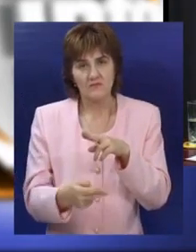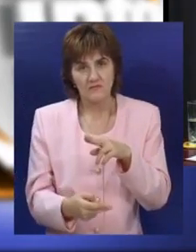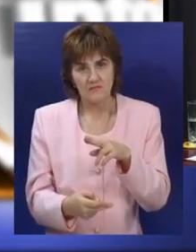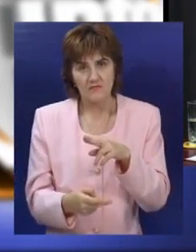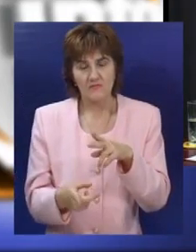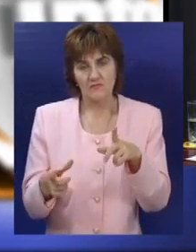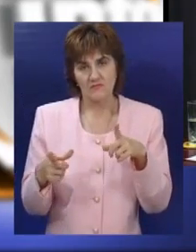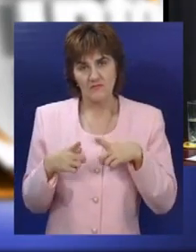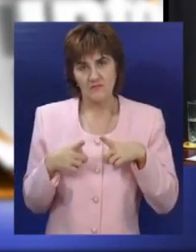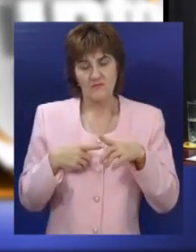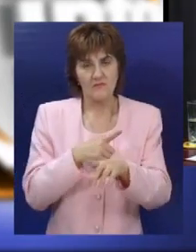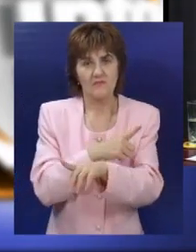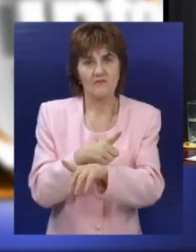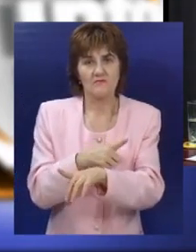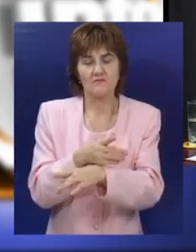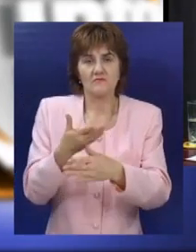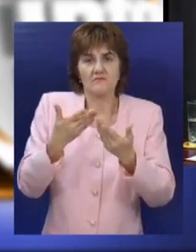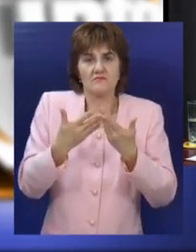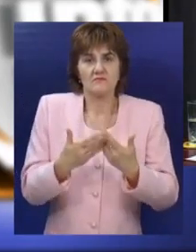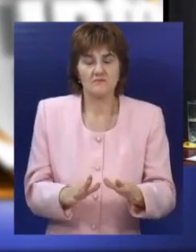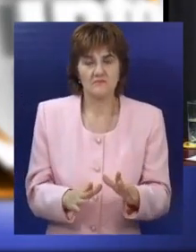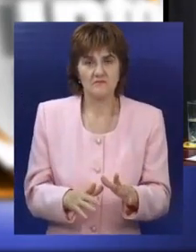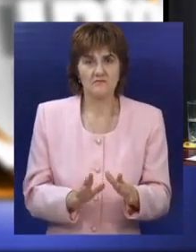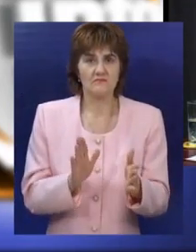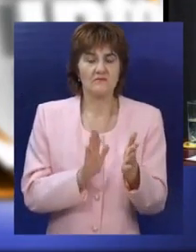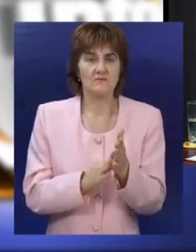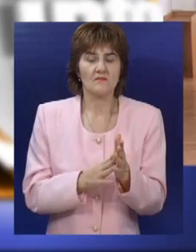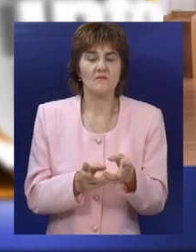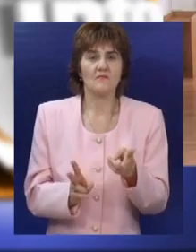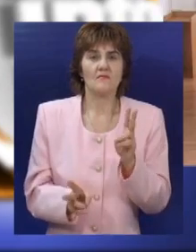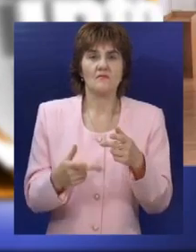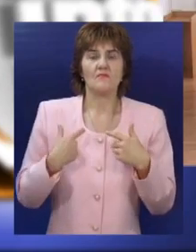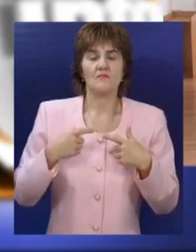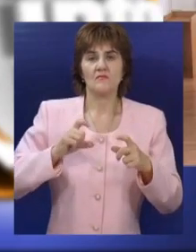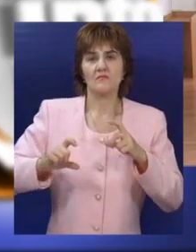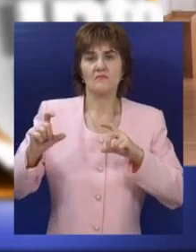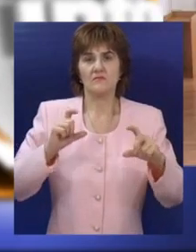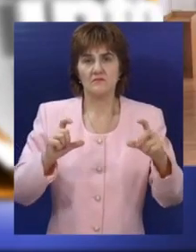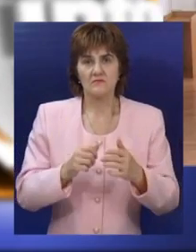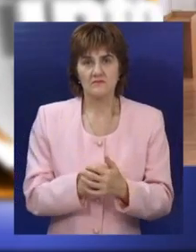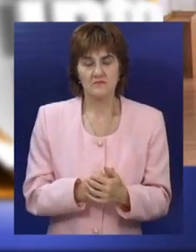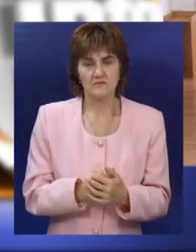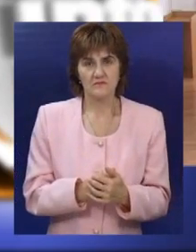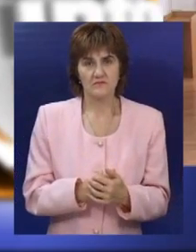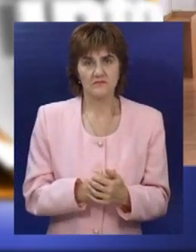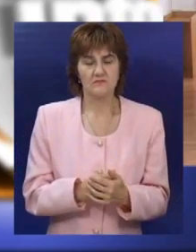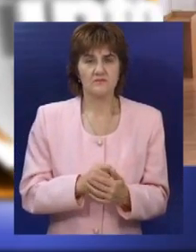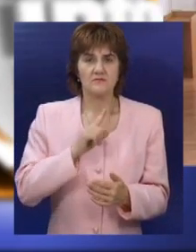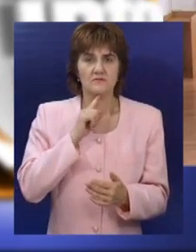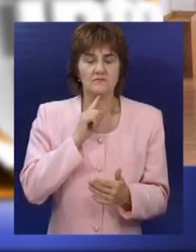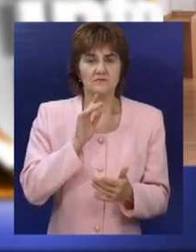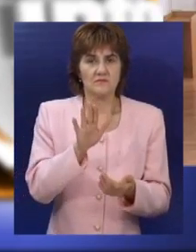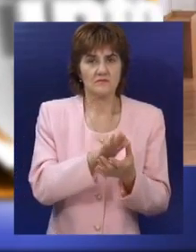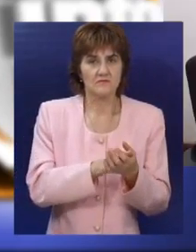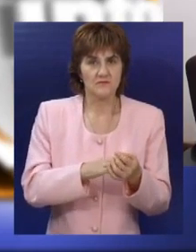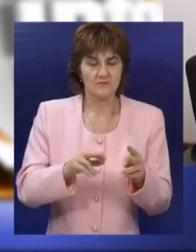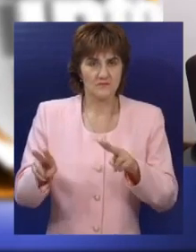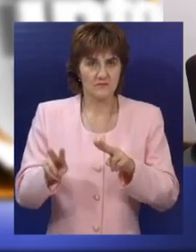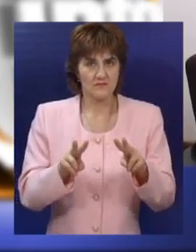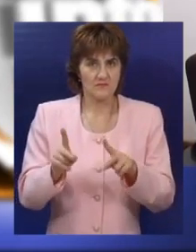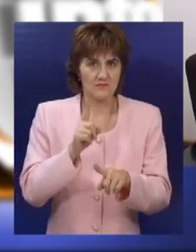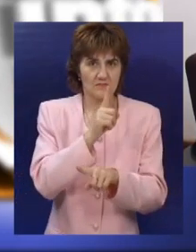dok sve to čeka, on isto tako može doći sada u tu situaciju ni kriv ni dužan. ko je ispunio uslov za pokretanje automatskog